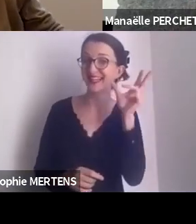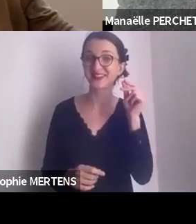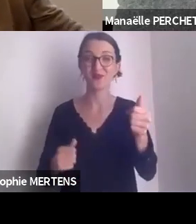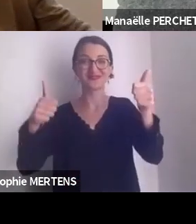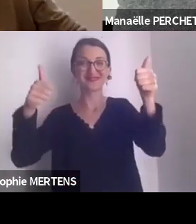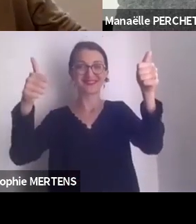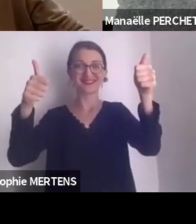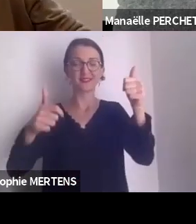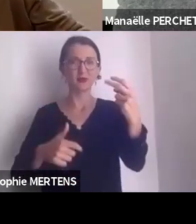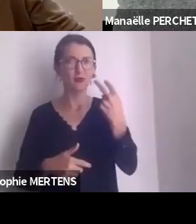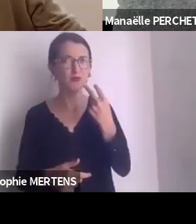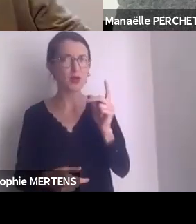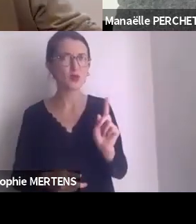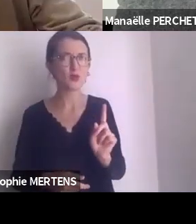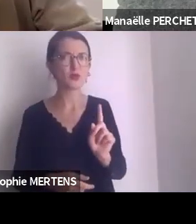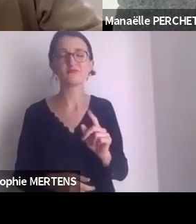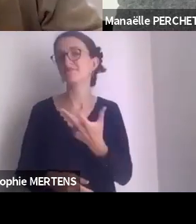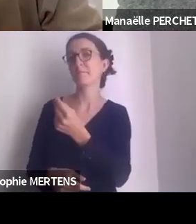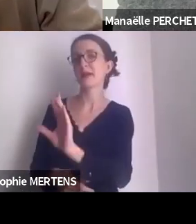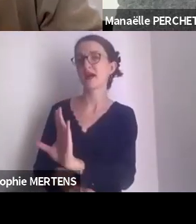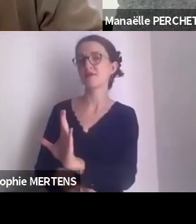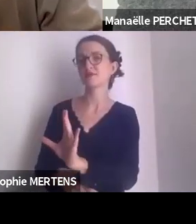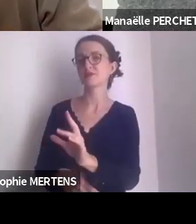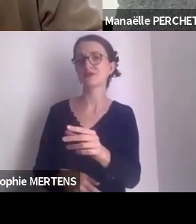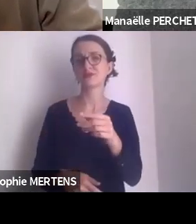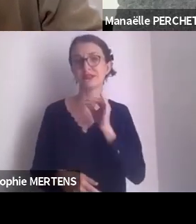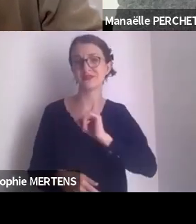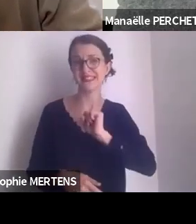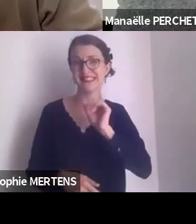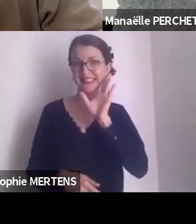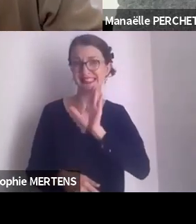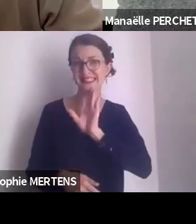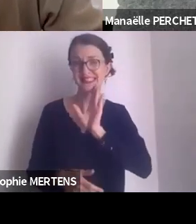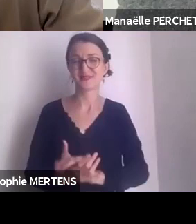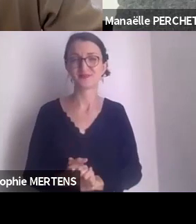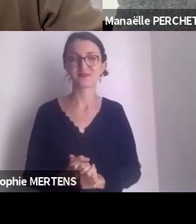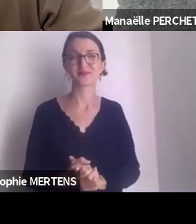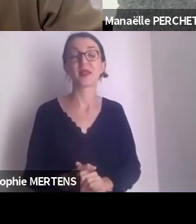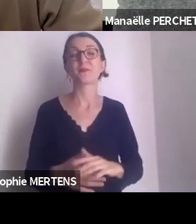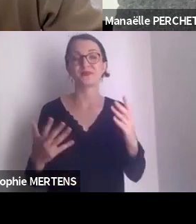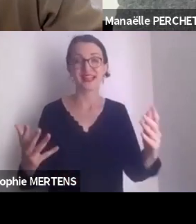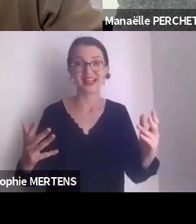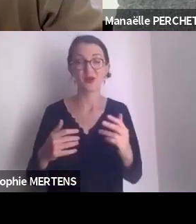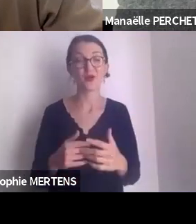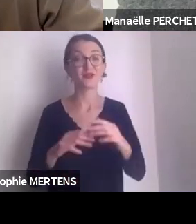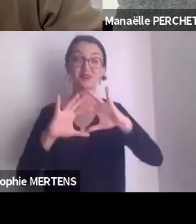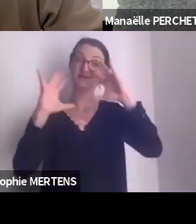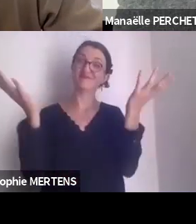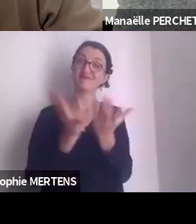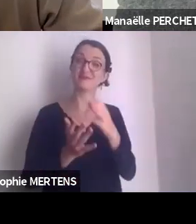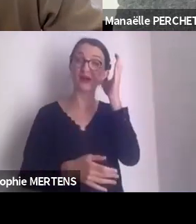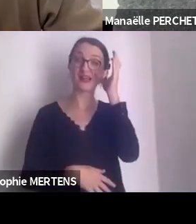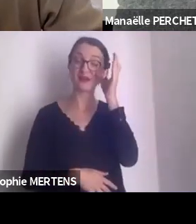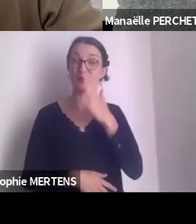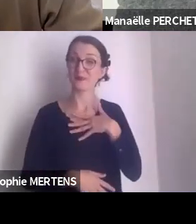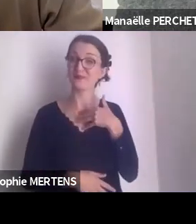Je ne sais pas si on me voit, par contre. Non, mais ce n'est pas grave. Allons-y vite, parce qu'on a peu de temps. Alors, donc, j'aime beaucoup ce qui a été dit. Je voudrais juste